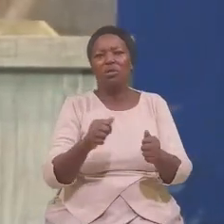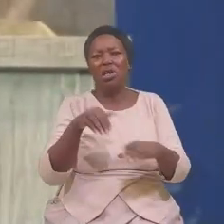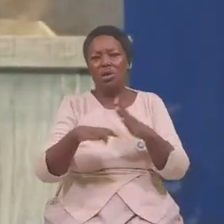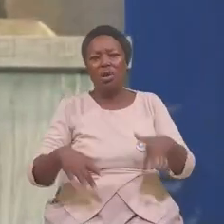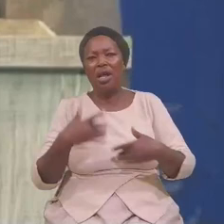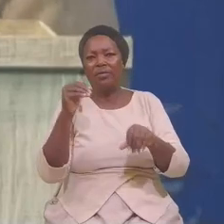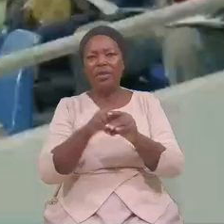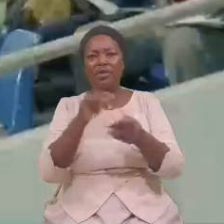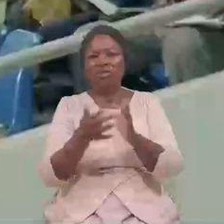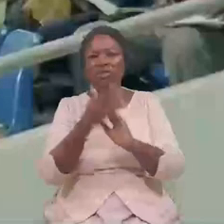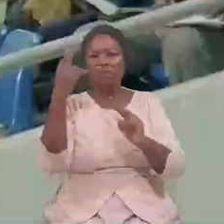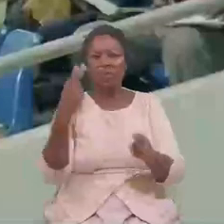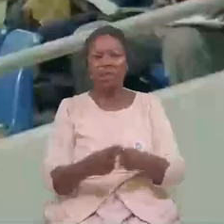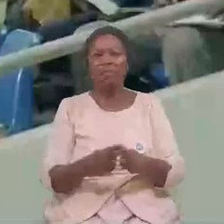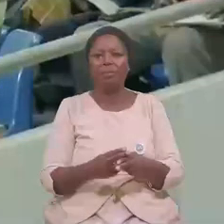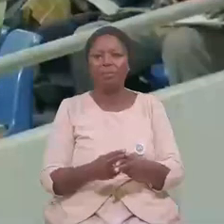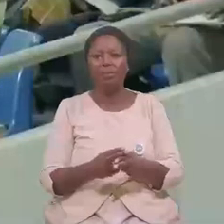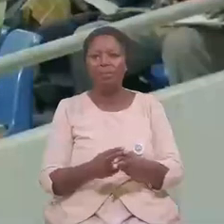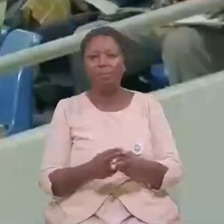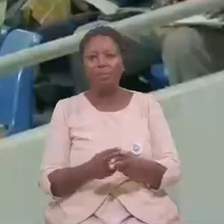de Jésus.